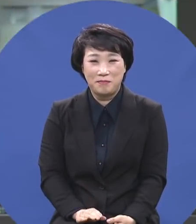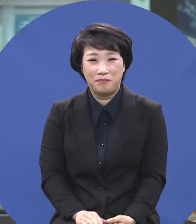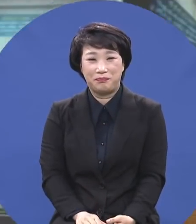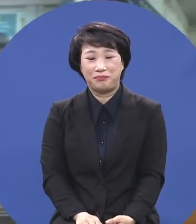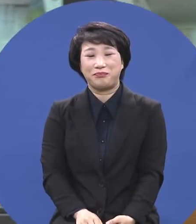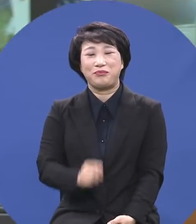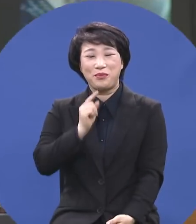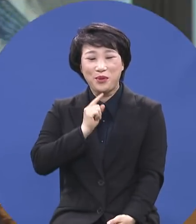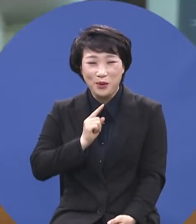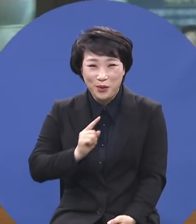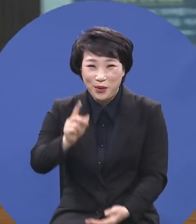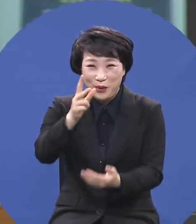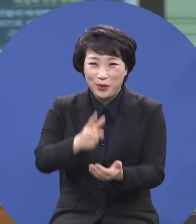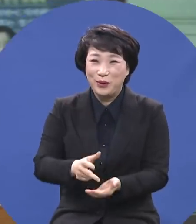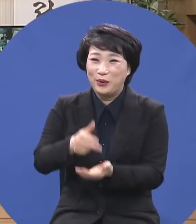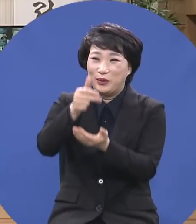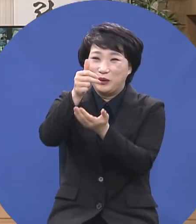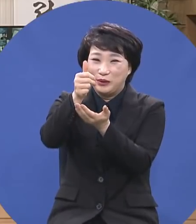원하네.